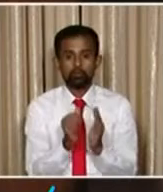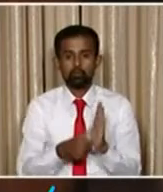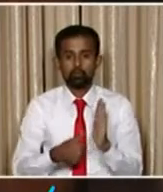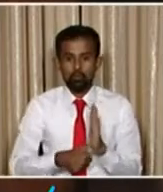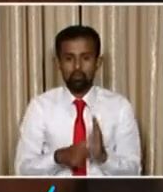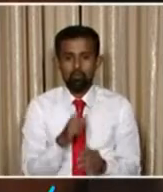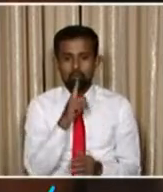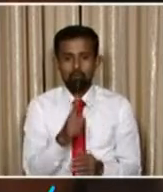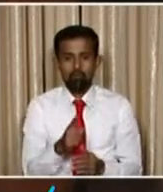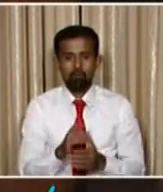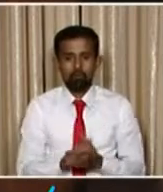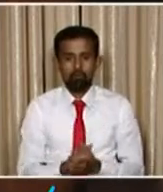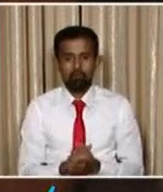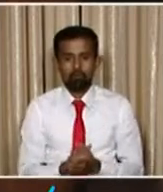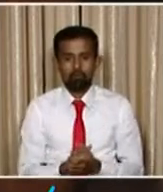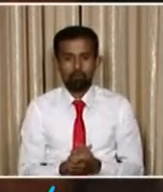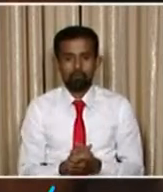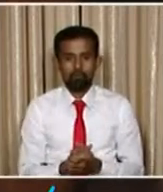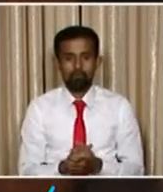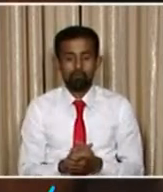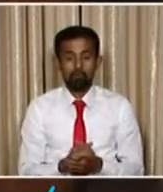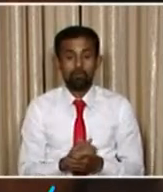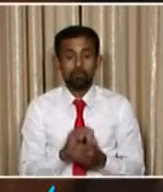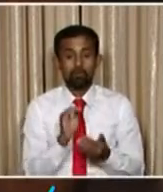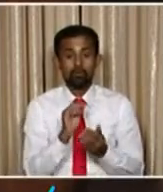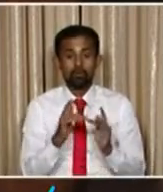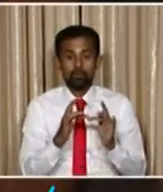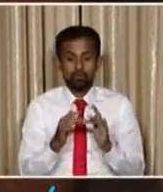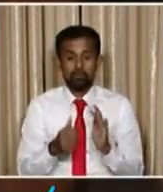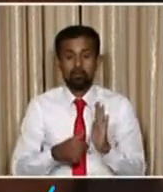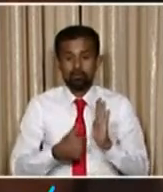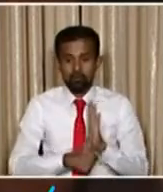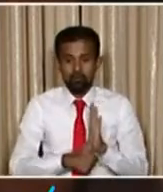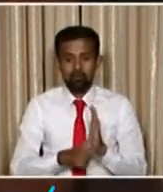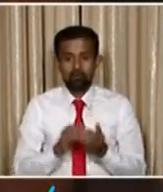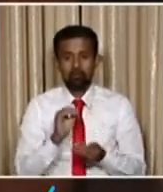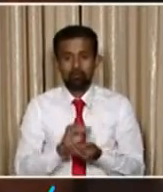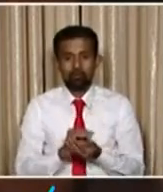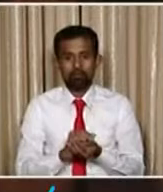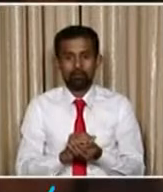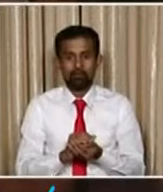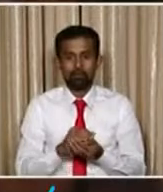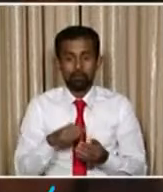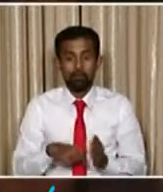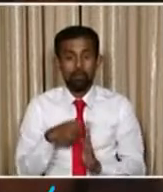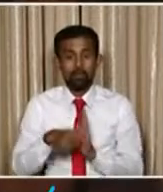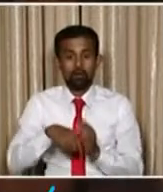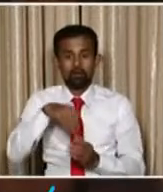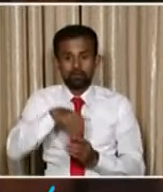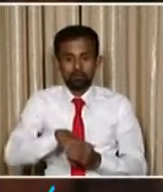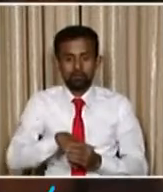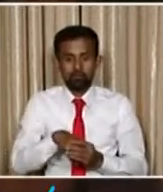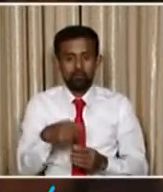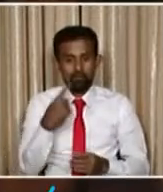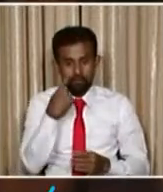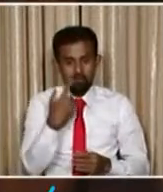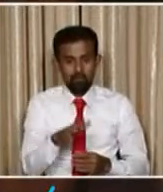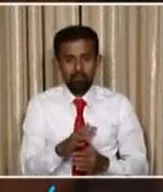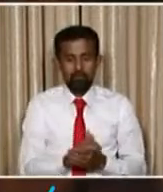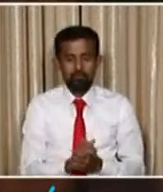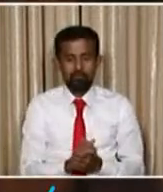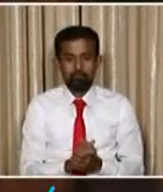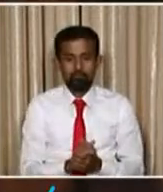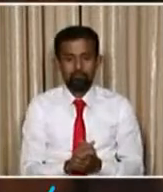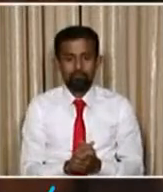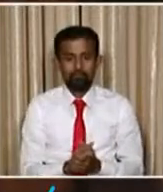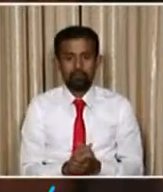පුළුවන්. දැන් මේ ඔන්ලයින් සේෆ්ටි බිල් එක කියලා ගෙනල්ලා මේ ඔන්ලයින් සේෆ්ටි බිල් එක කියන්නේ මේ රට තුල තියෙන මම දැක්කා I was just part